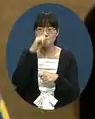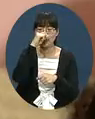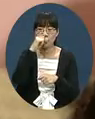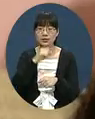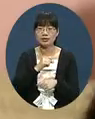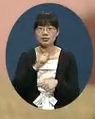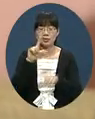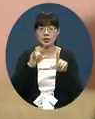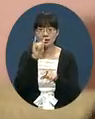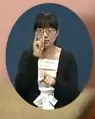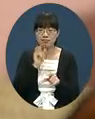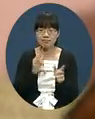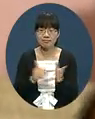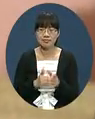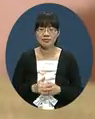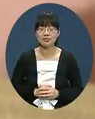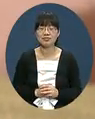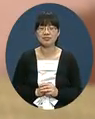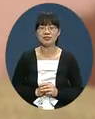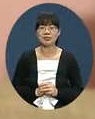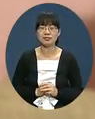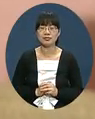있습니다.